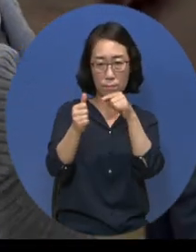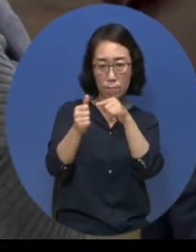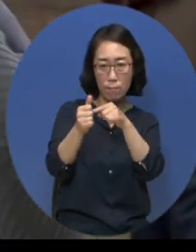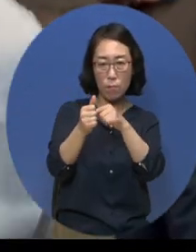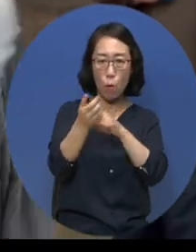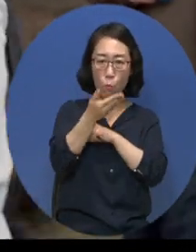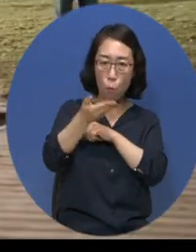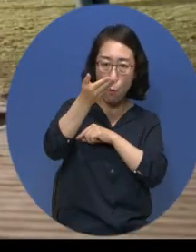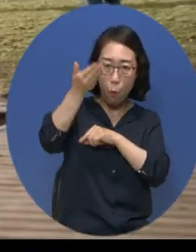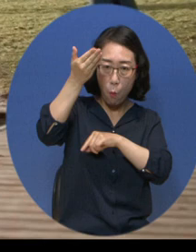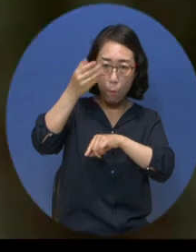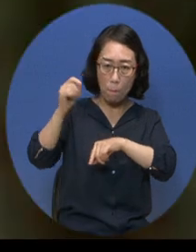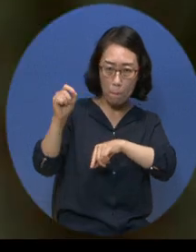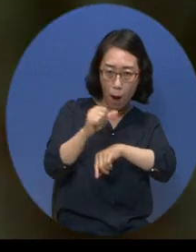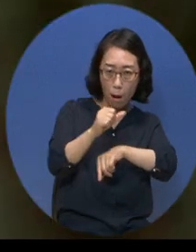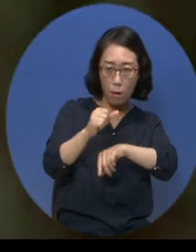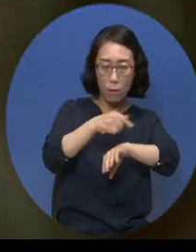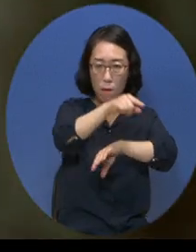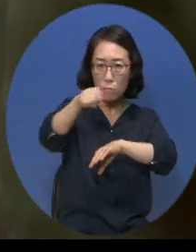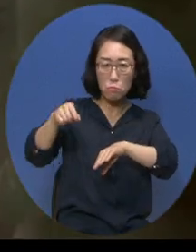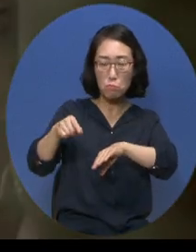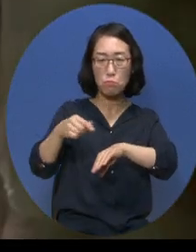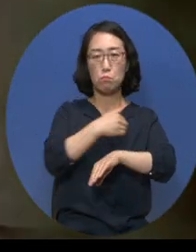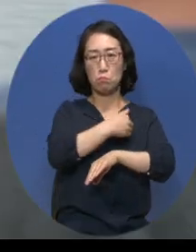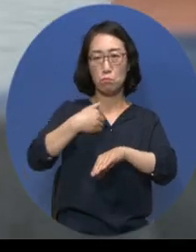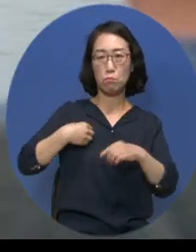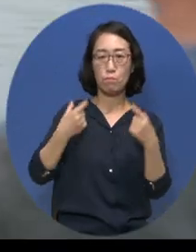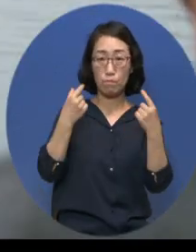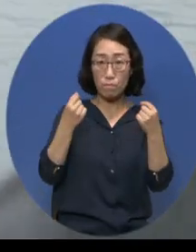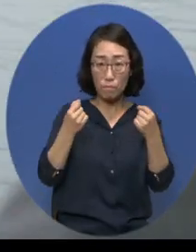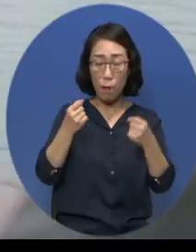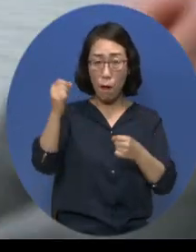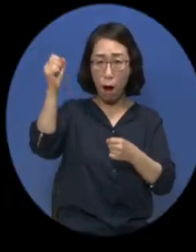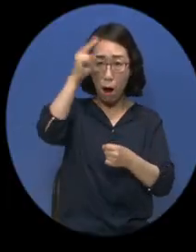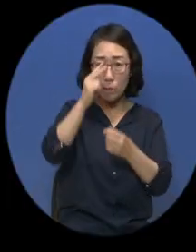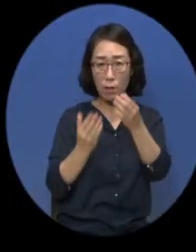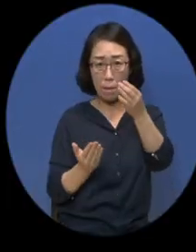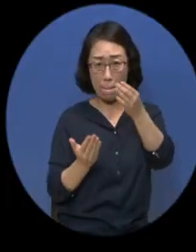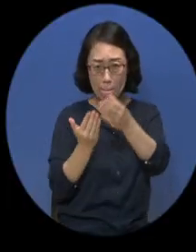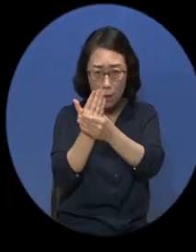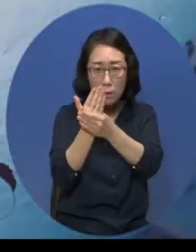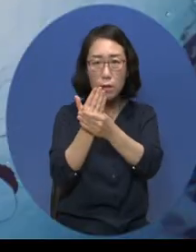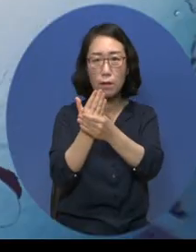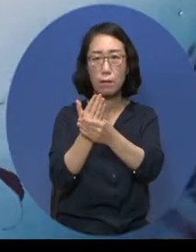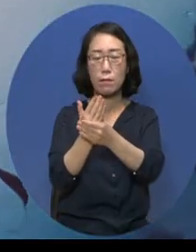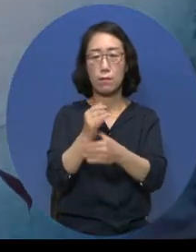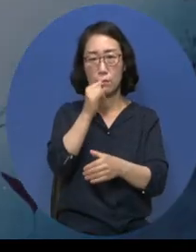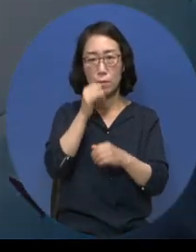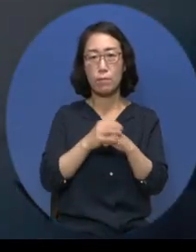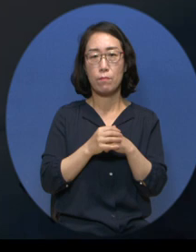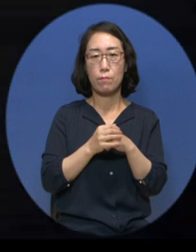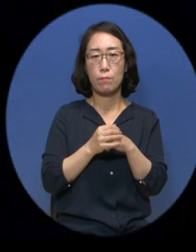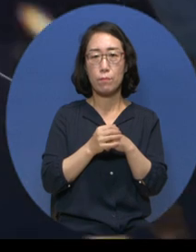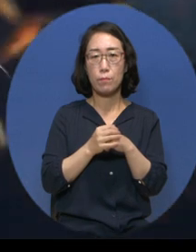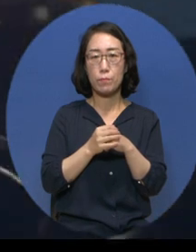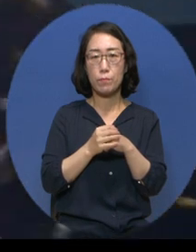부장 승진에 남부러울 것 없던 그에게 뜻하지 않은 사고가 일어나고 마는데요.